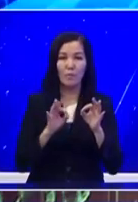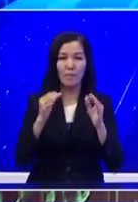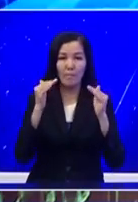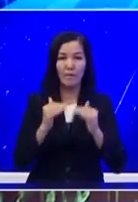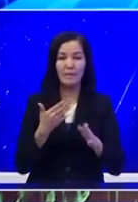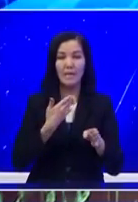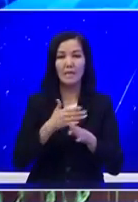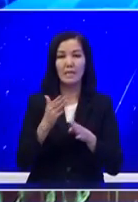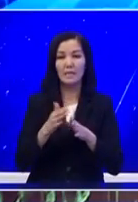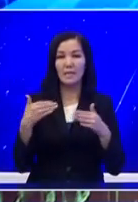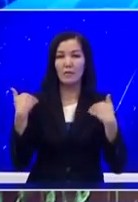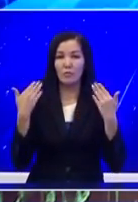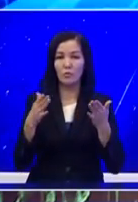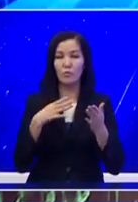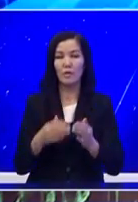мөлшерлемемен несиелер ұсынуда.